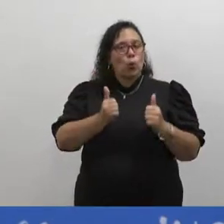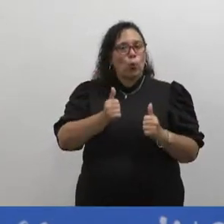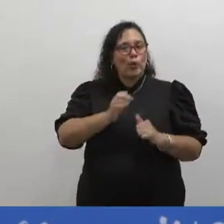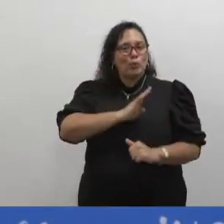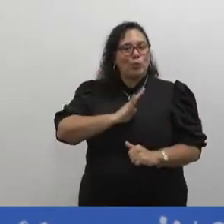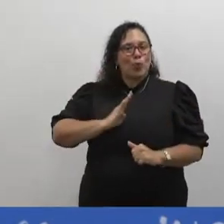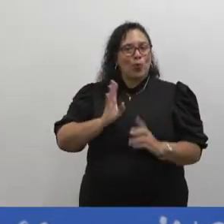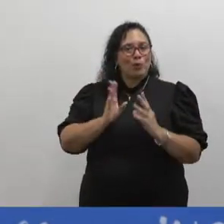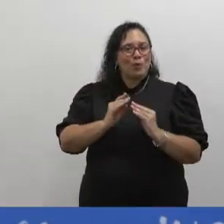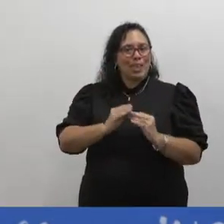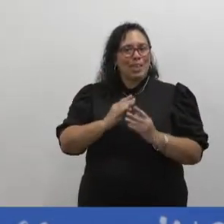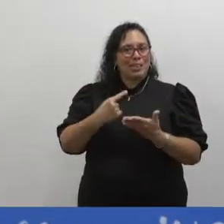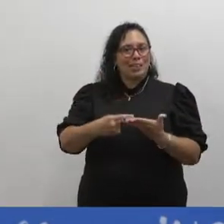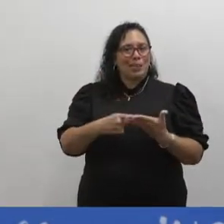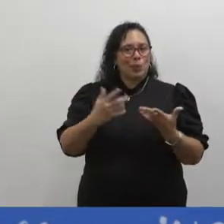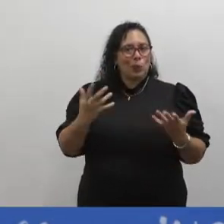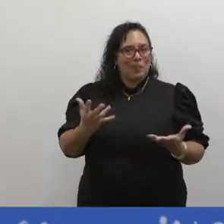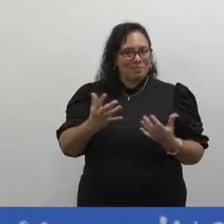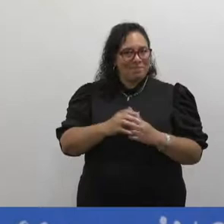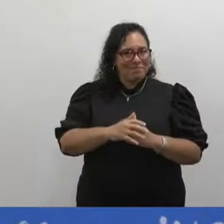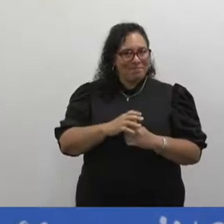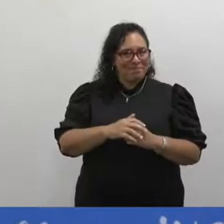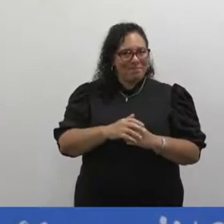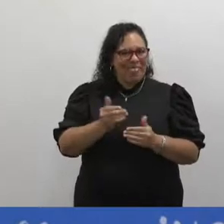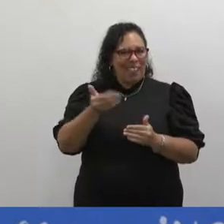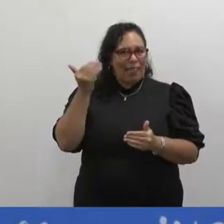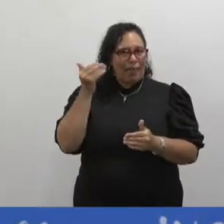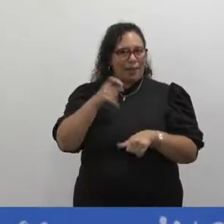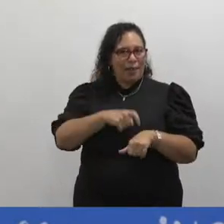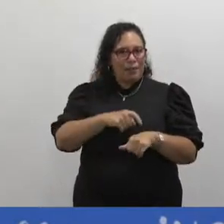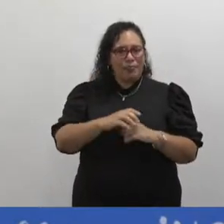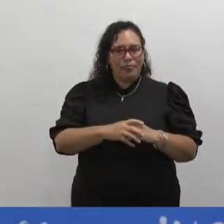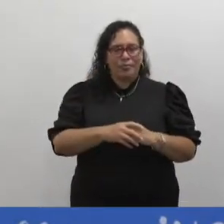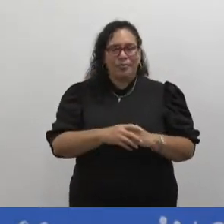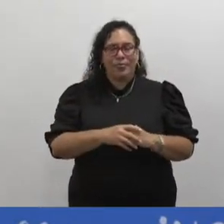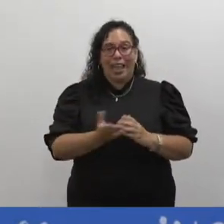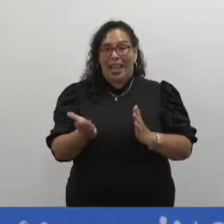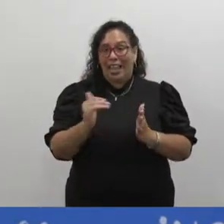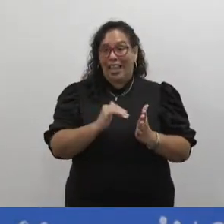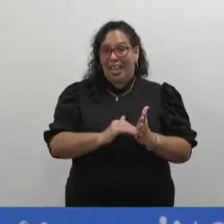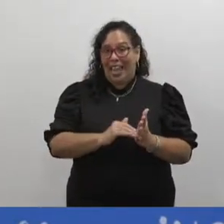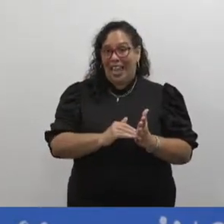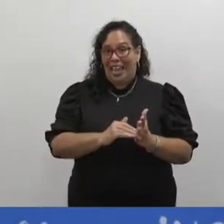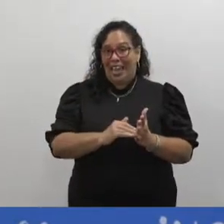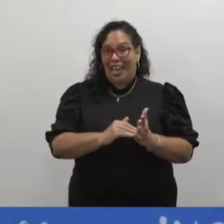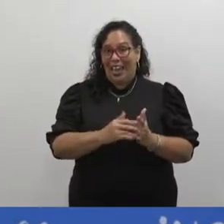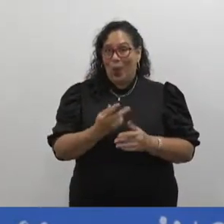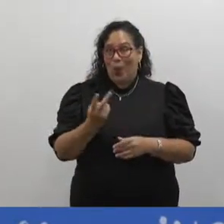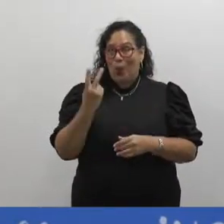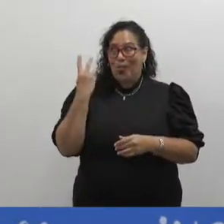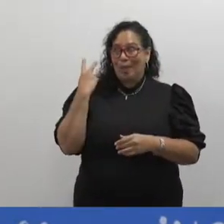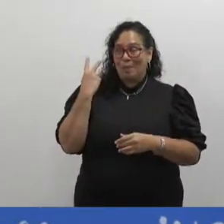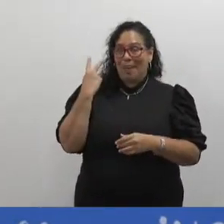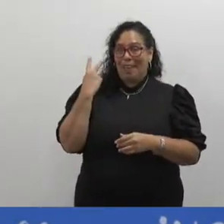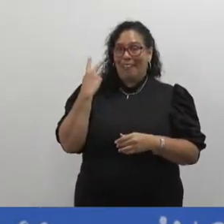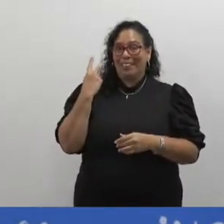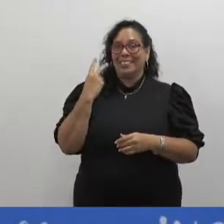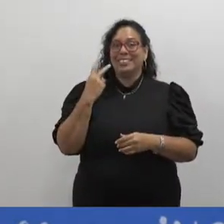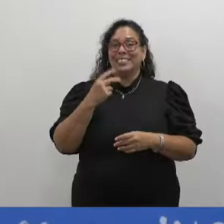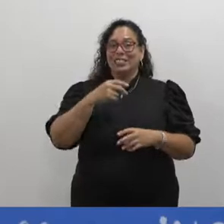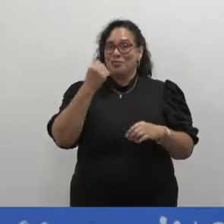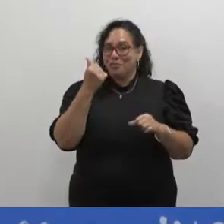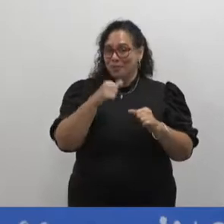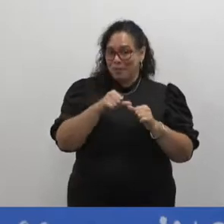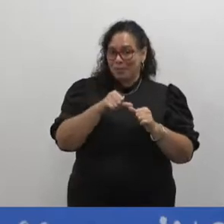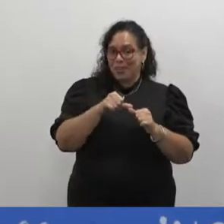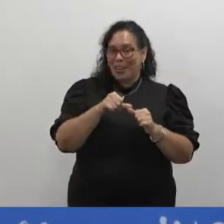miên trút bên đất mơ nâng ở chạy lại ở xì chấm rơ khăn ông sập hư nâng á là khi bạn mơ nhầm mơ đang tam nhầm ca trong chăm